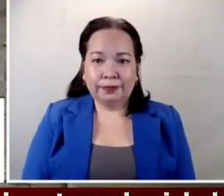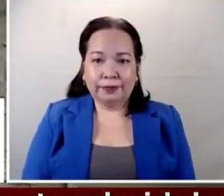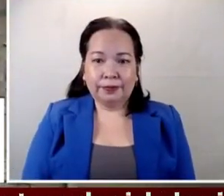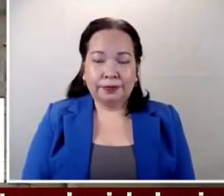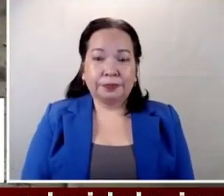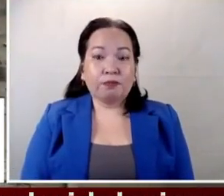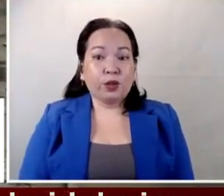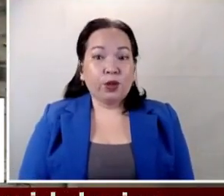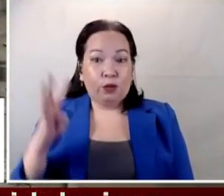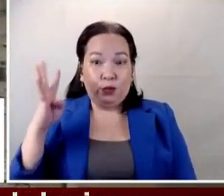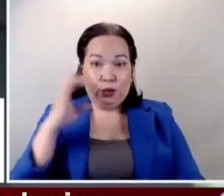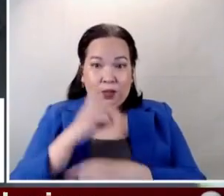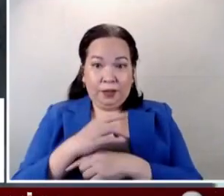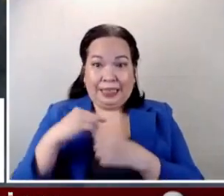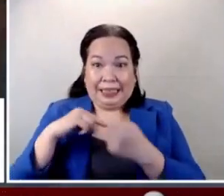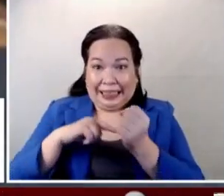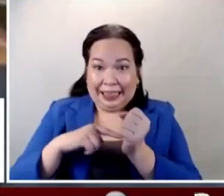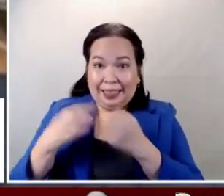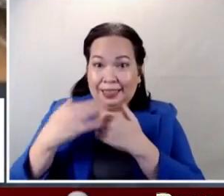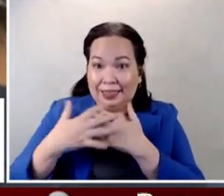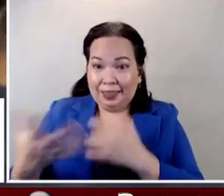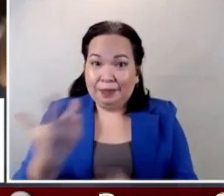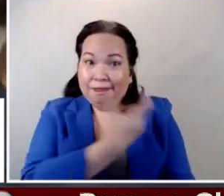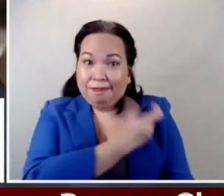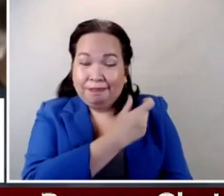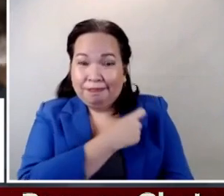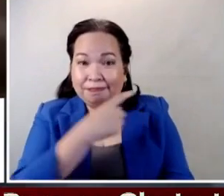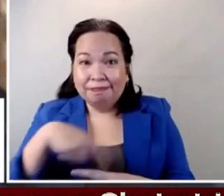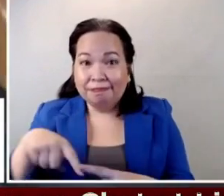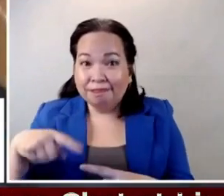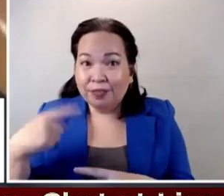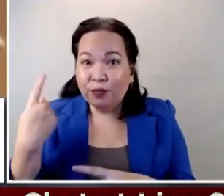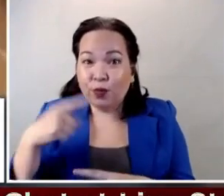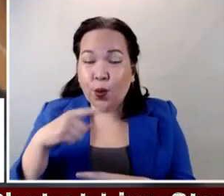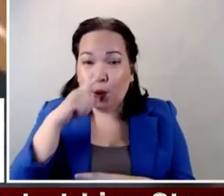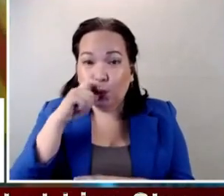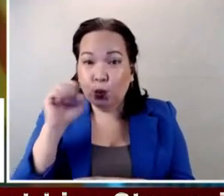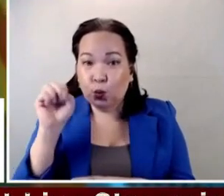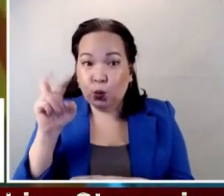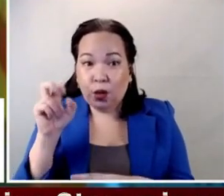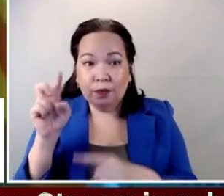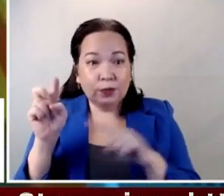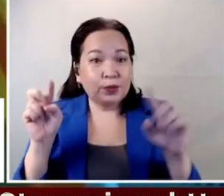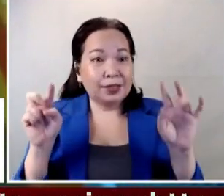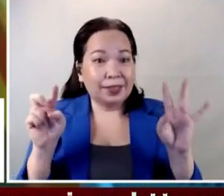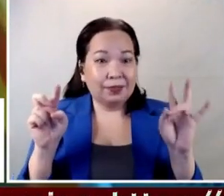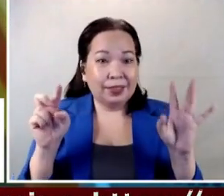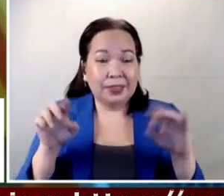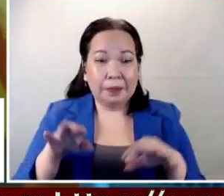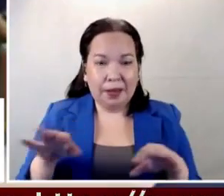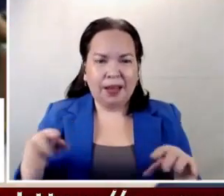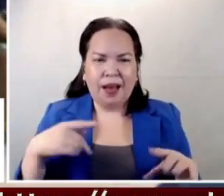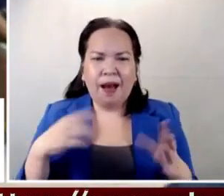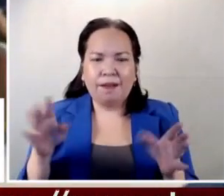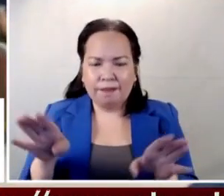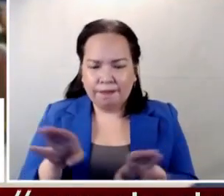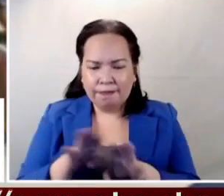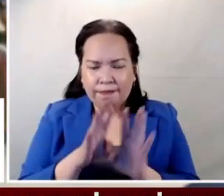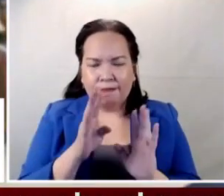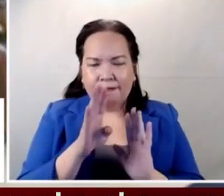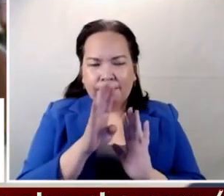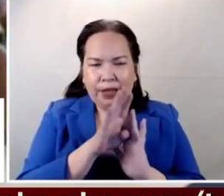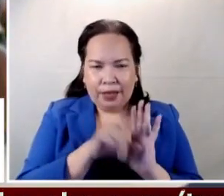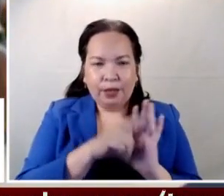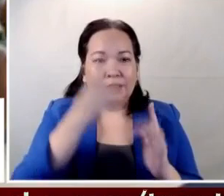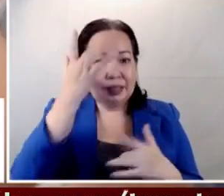apat na araw mula ng simula ng pilot COVID vaccination ng mga batang 12 hanggang 17 years old na may comorbidity sa bansa. Pila pa rin ang mga